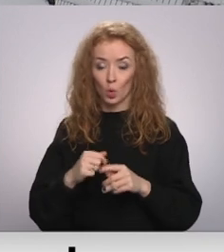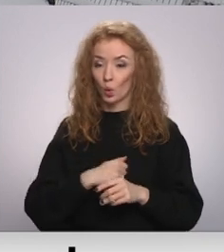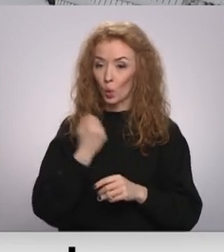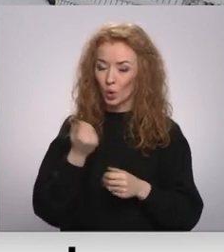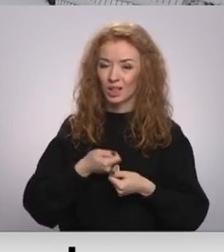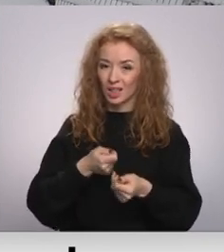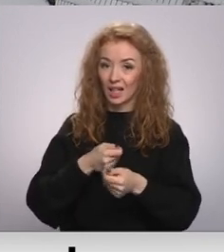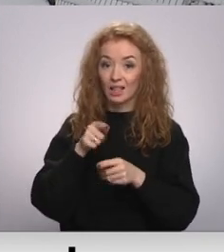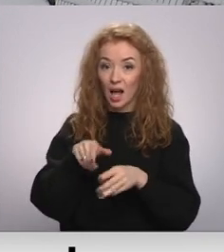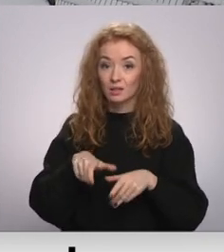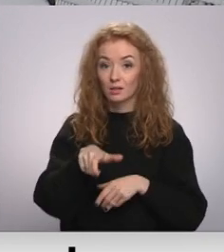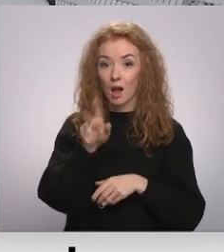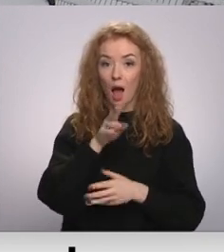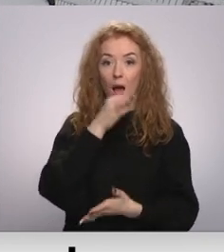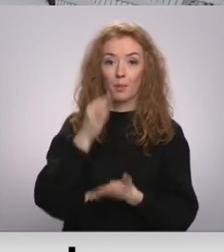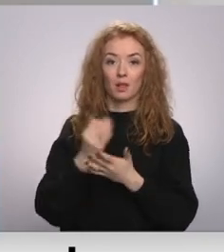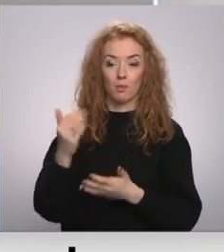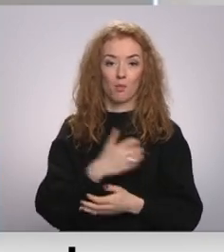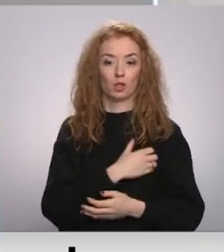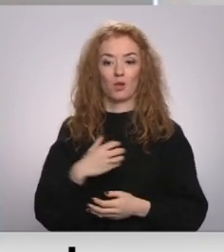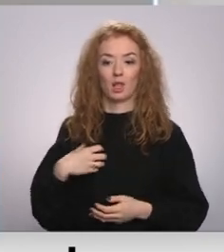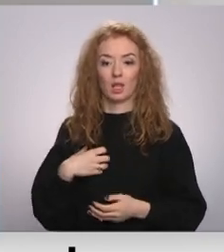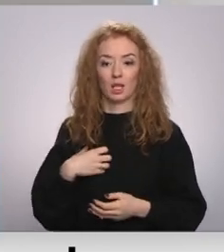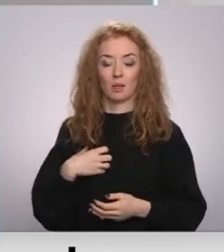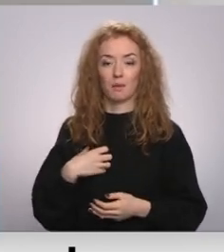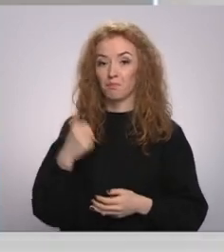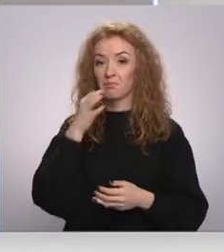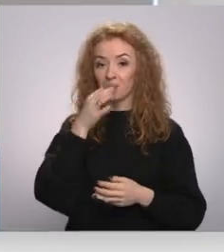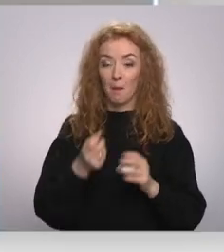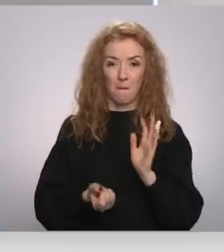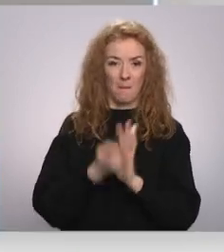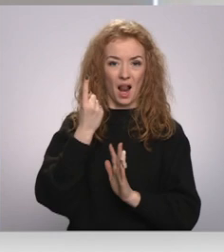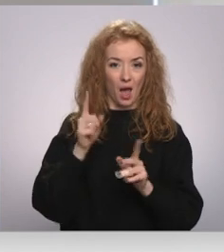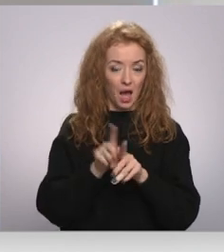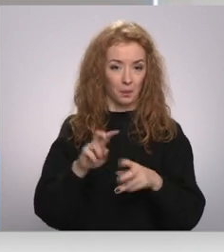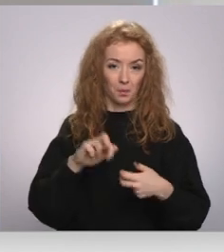arī tās ietves, par kurām atbildīga pašvaldība. Papildus problēmas ir radījis